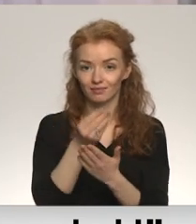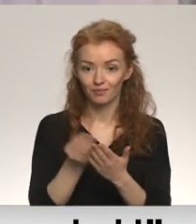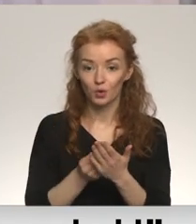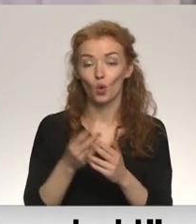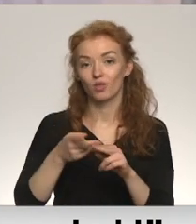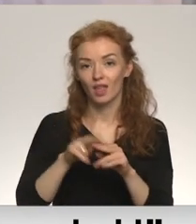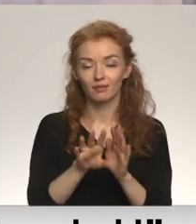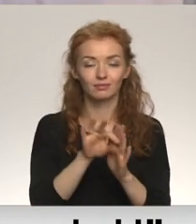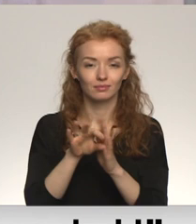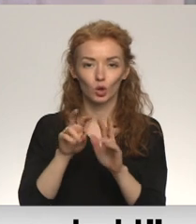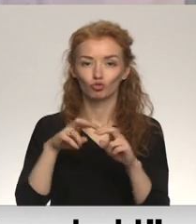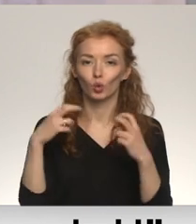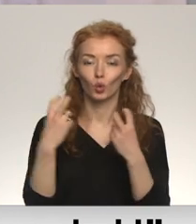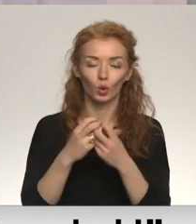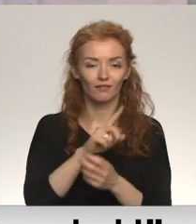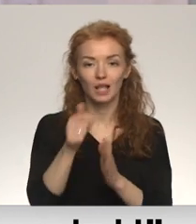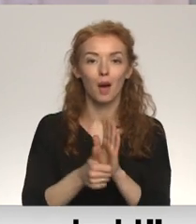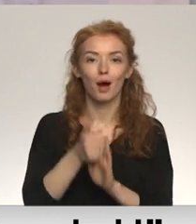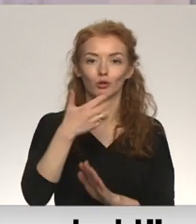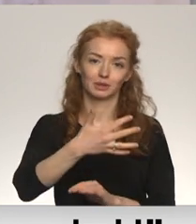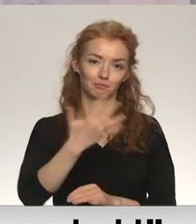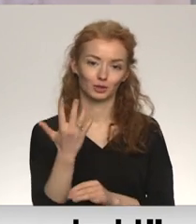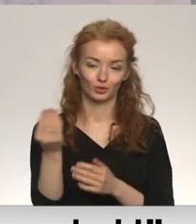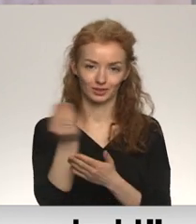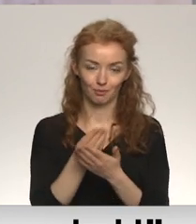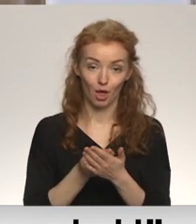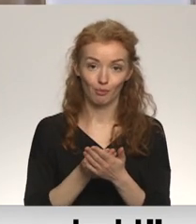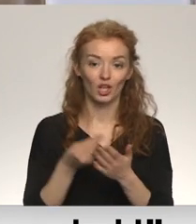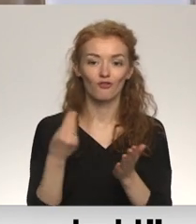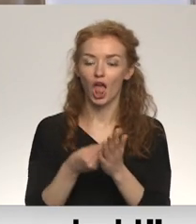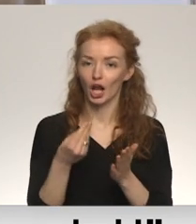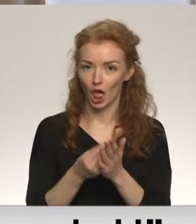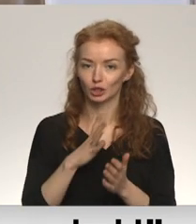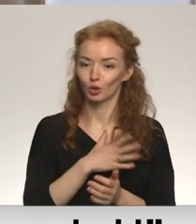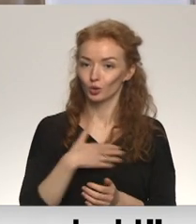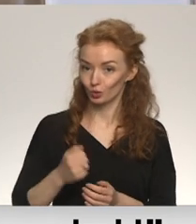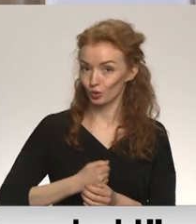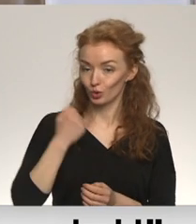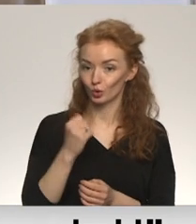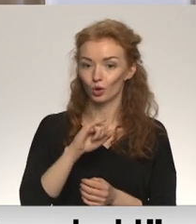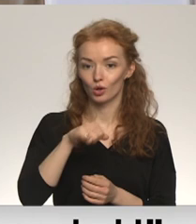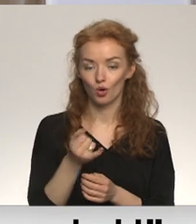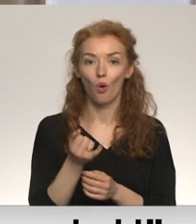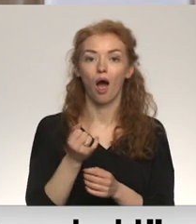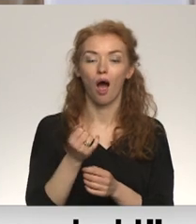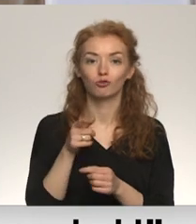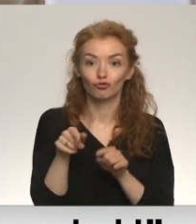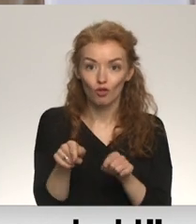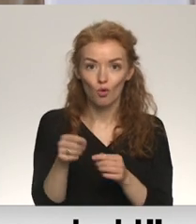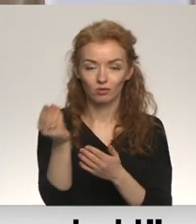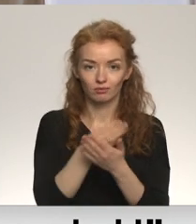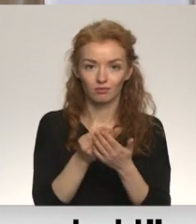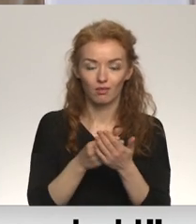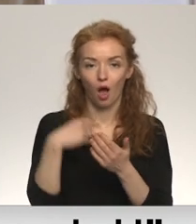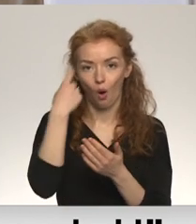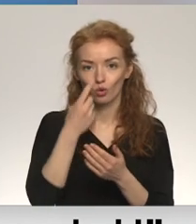izstādē izlikti žūrijas prāt labākie 55. Vērtēšana nesot bijusi viegla, jo darbos autori pauž savus tā